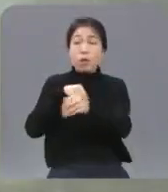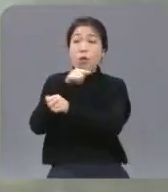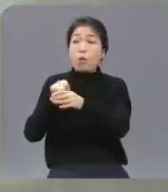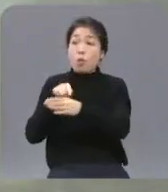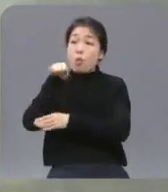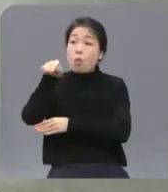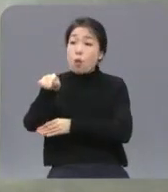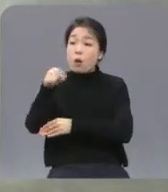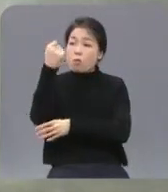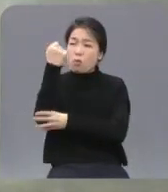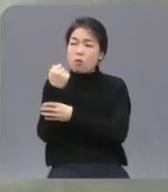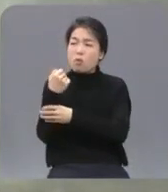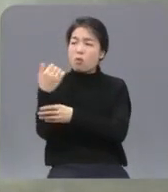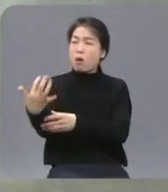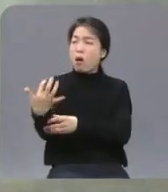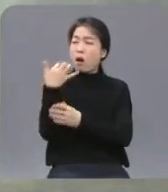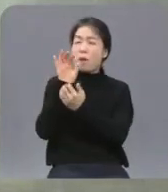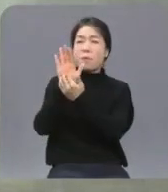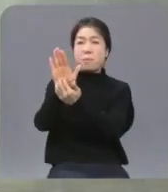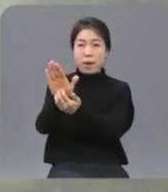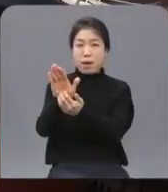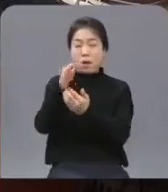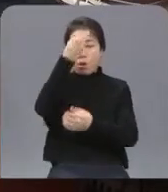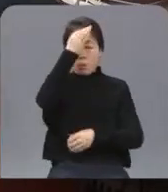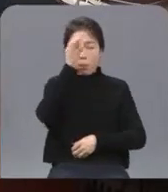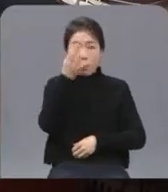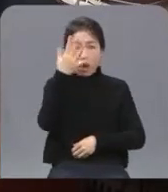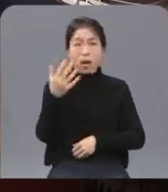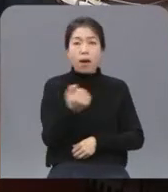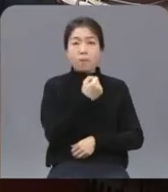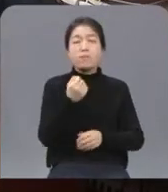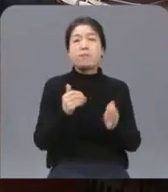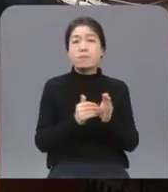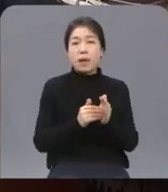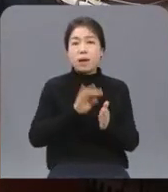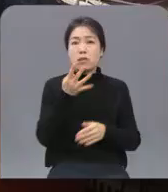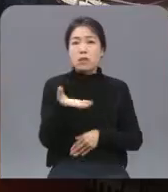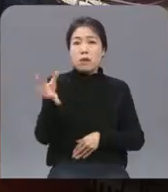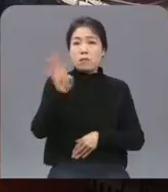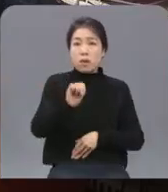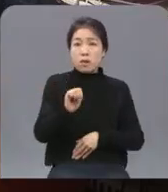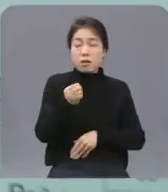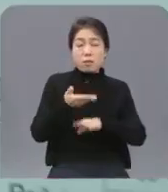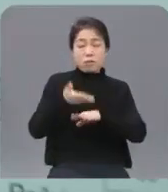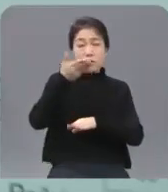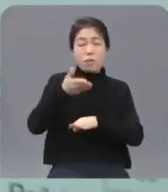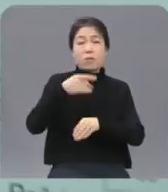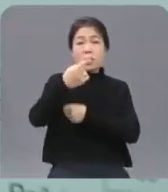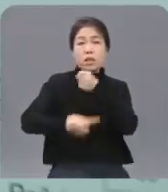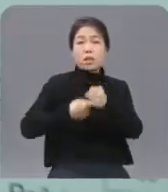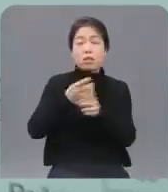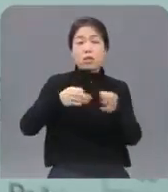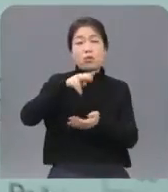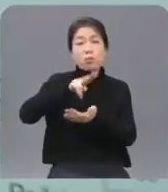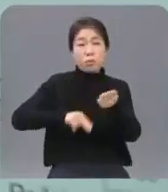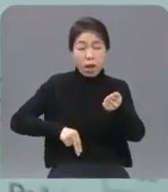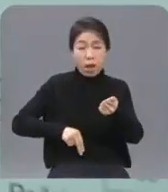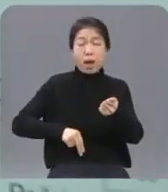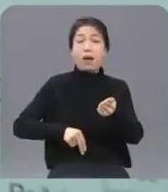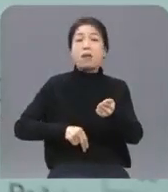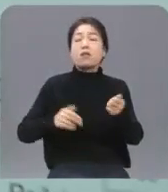공기를 차단하는 첨단 시설을 가졌습니다 400억 원이 넘는 연 매출의 천만 달러가 넘는